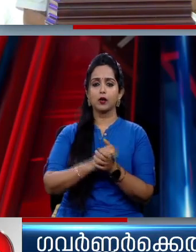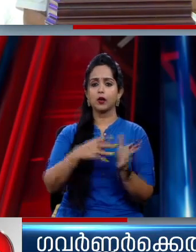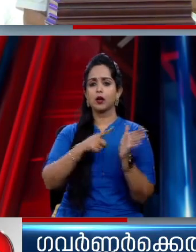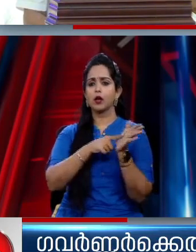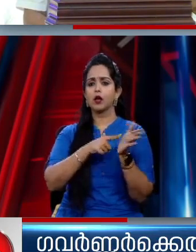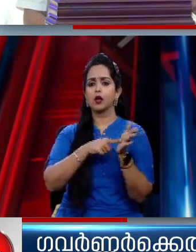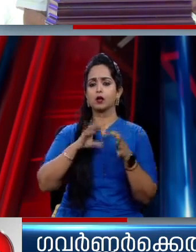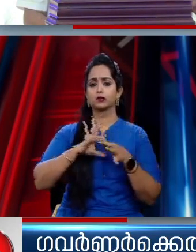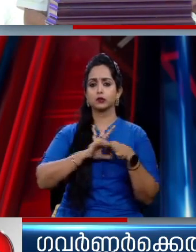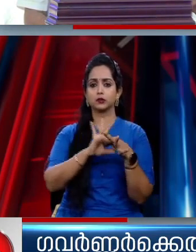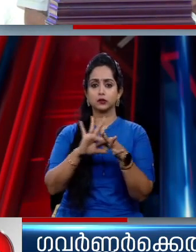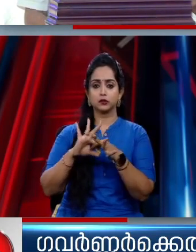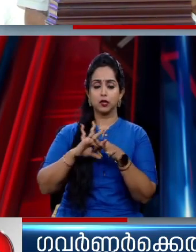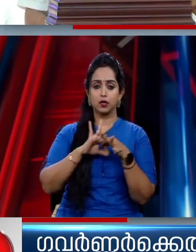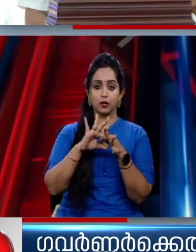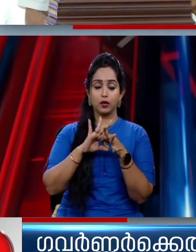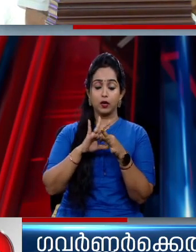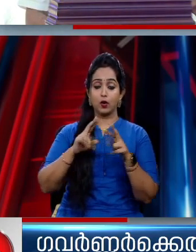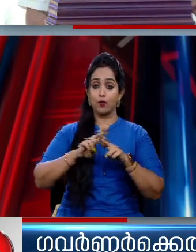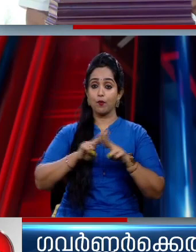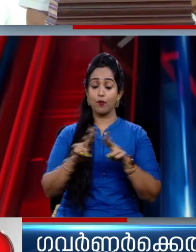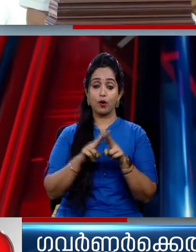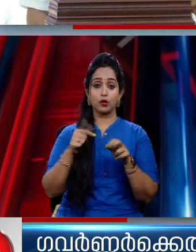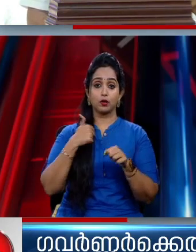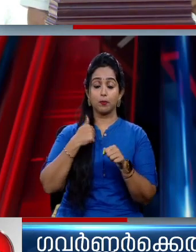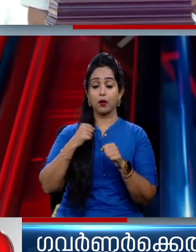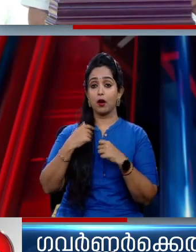മതനിരപേക്ഷ ജനാധിപത്യ മൂല്യങ്ങൾ